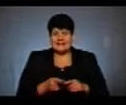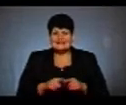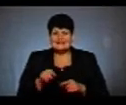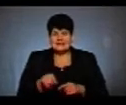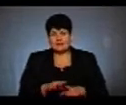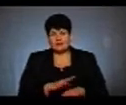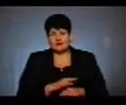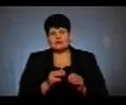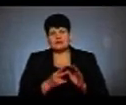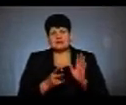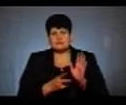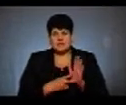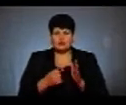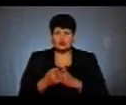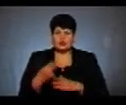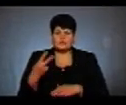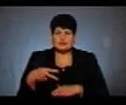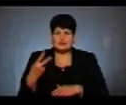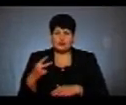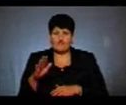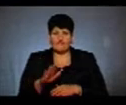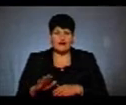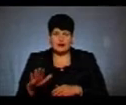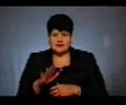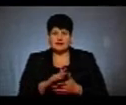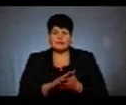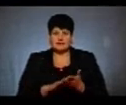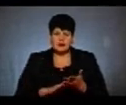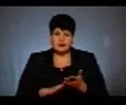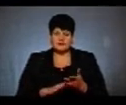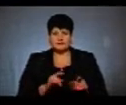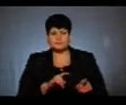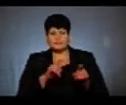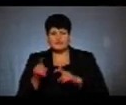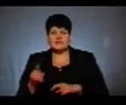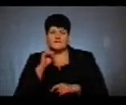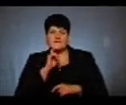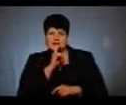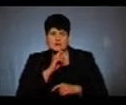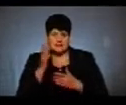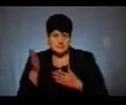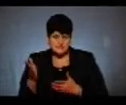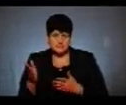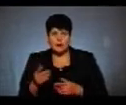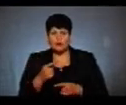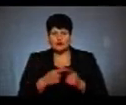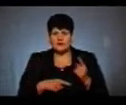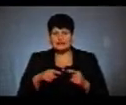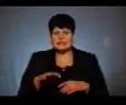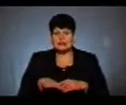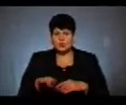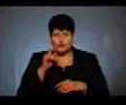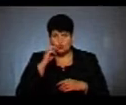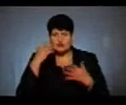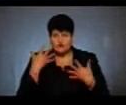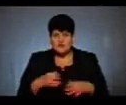від 17 по 22 вересня. От, і далі вони перебралися на Вінницю. Значить, вже половина території України цілої оброблена, і